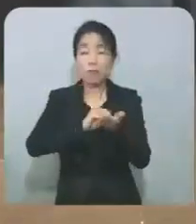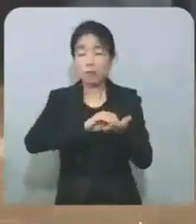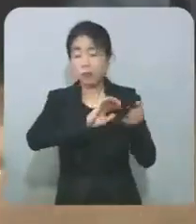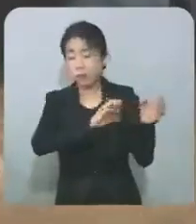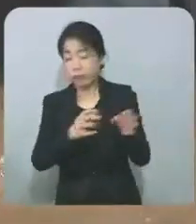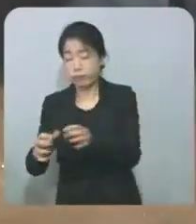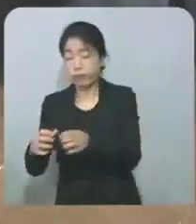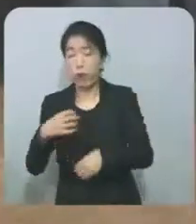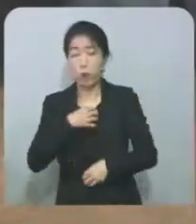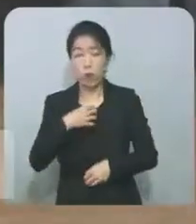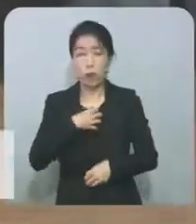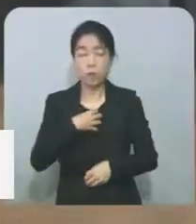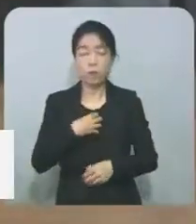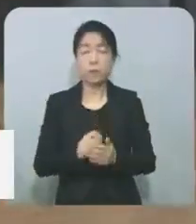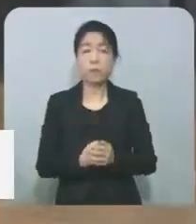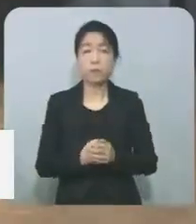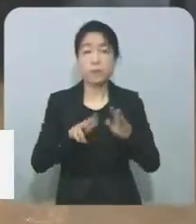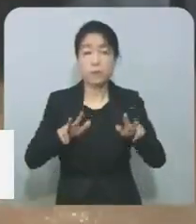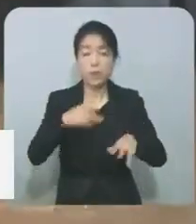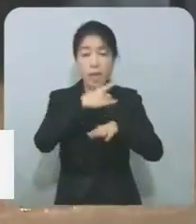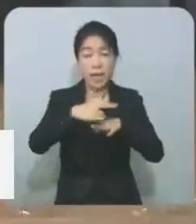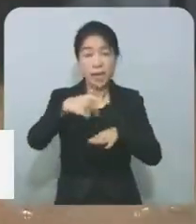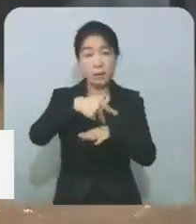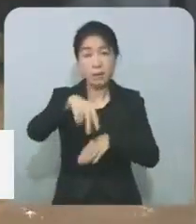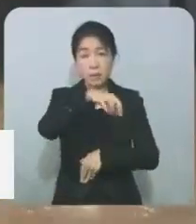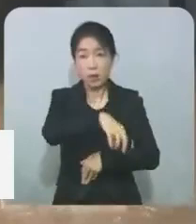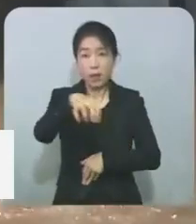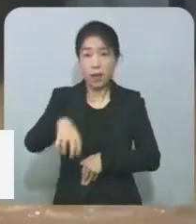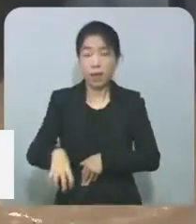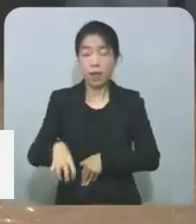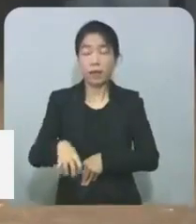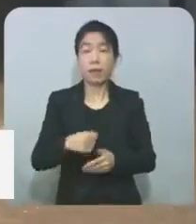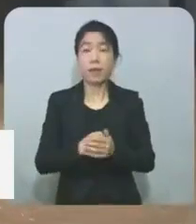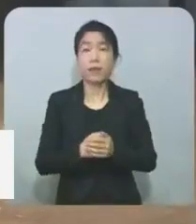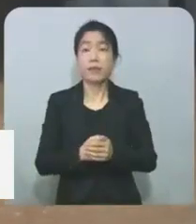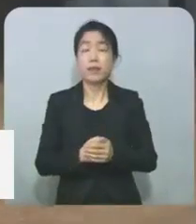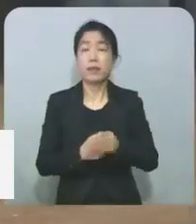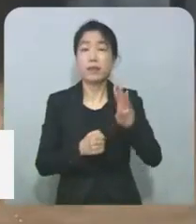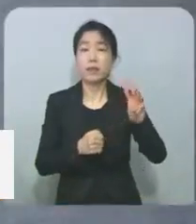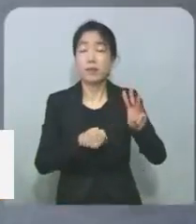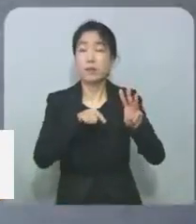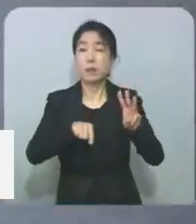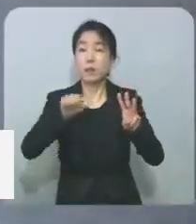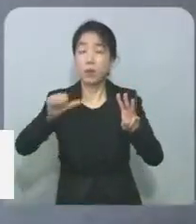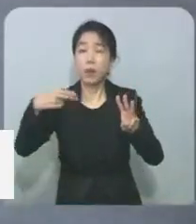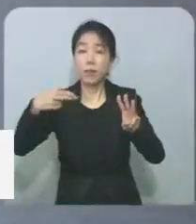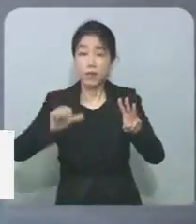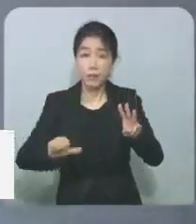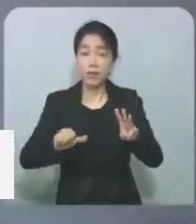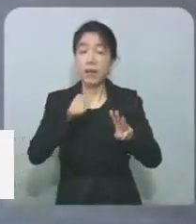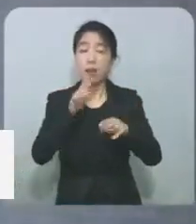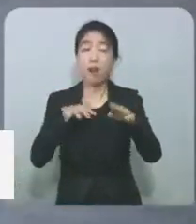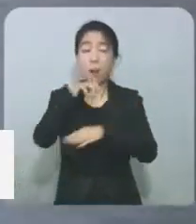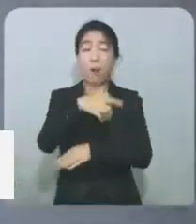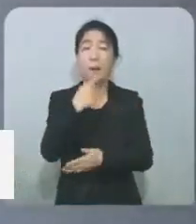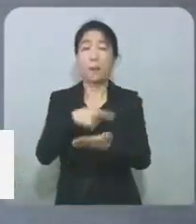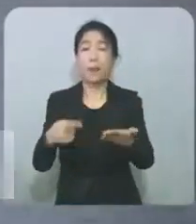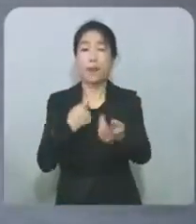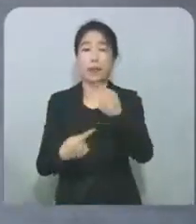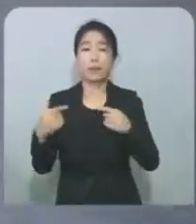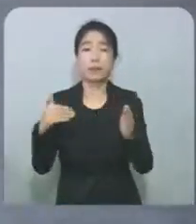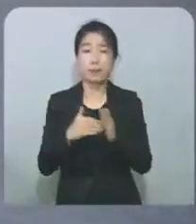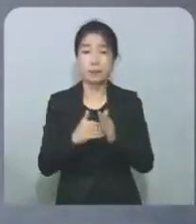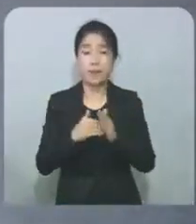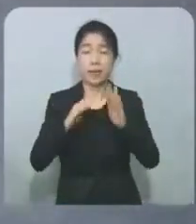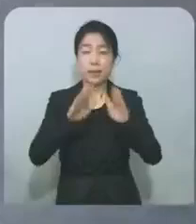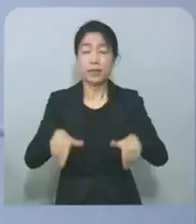상황입니다. 현재까지 해남과 진도에서는 각각 15헥타르와 3.5헥타르와 침수 피해가 신고됐습니다. 전남